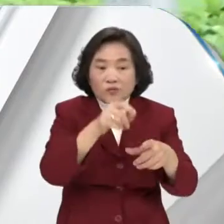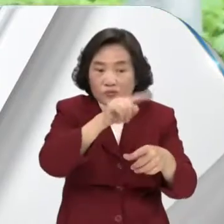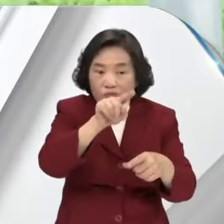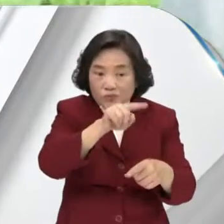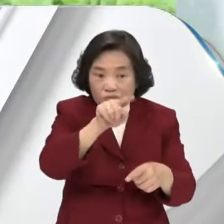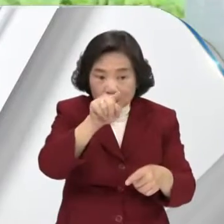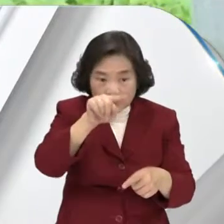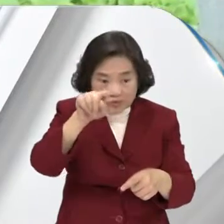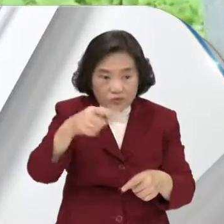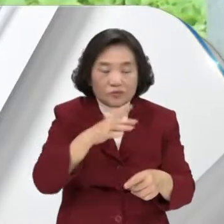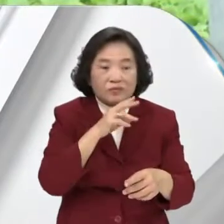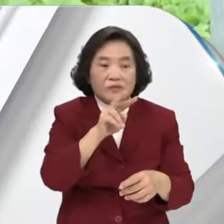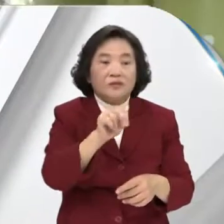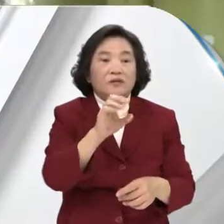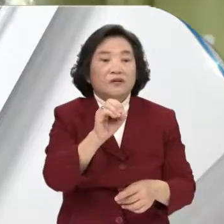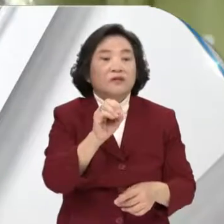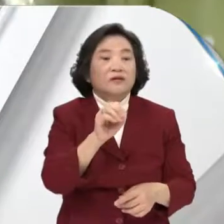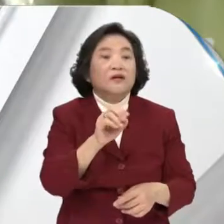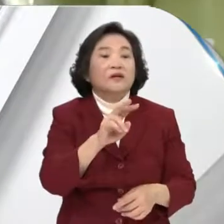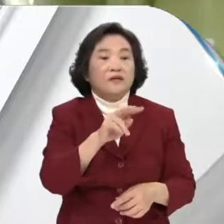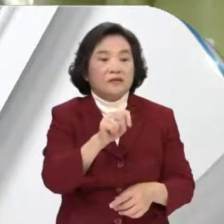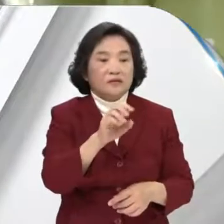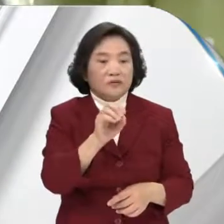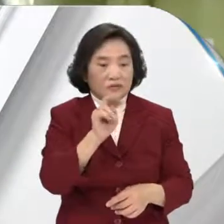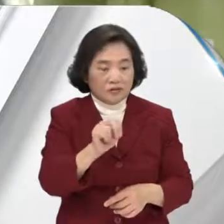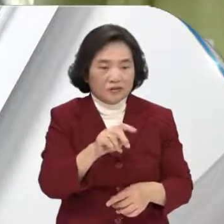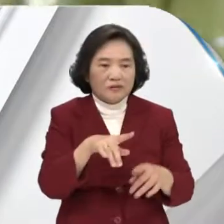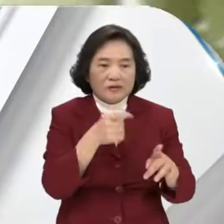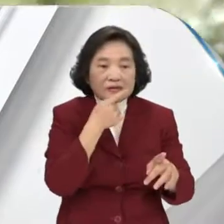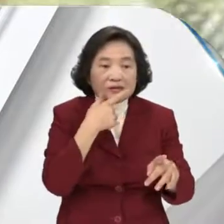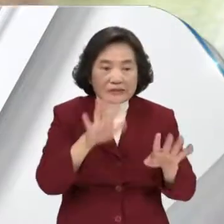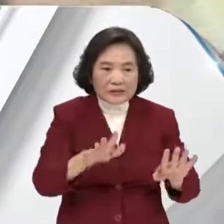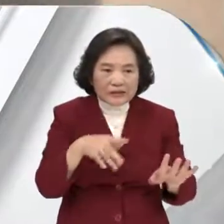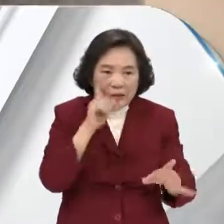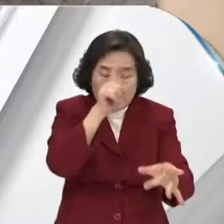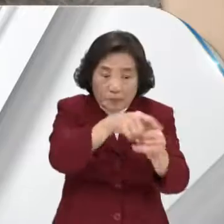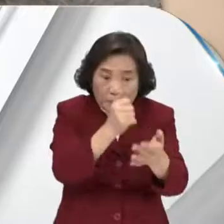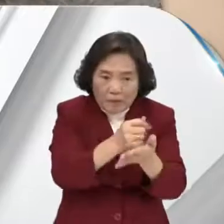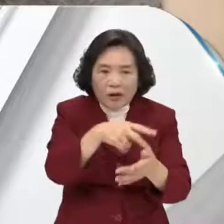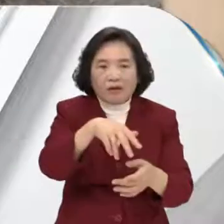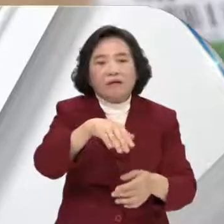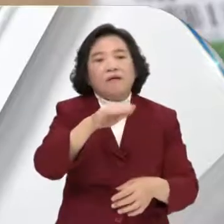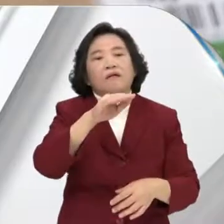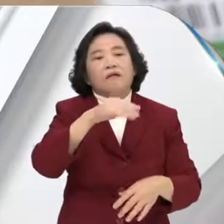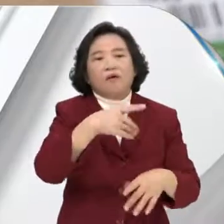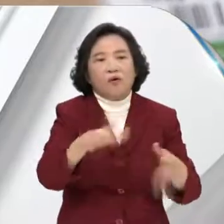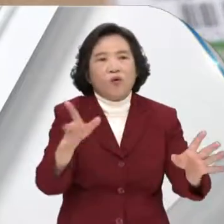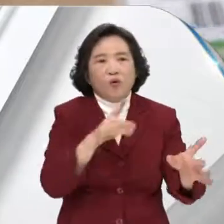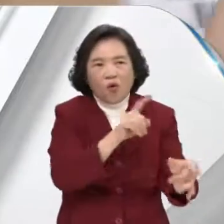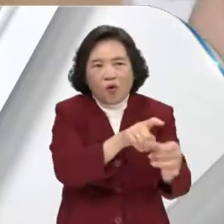奖励方式，按算达到1万9250公吨。香港新闻网翻译刘文辉特别报道。